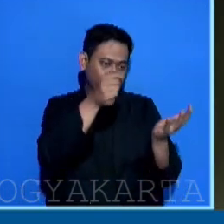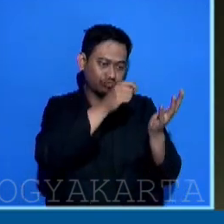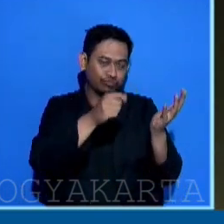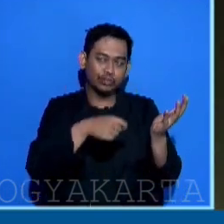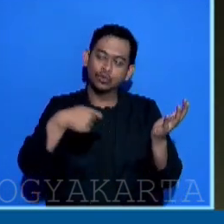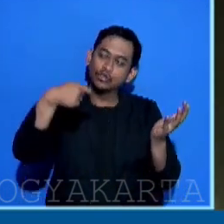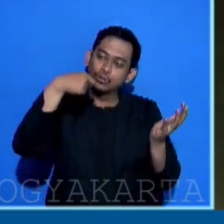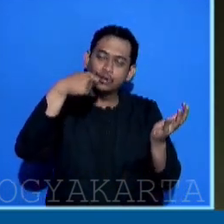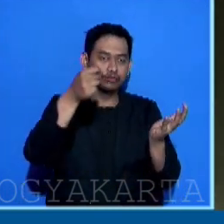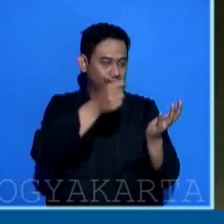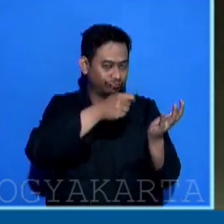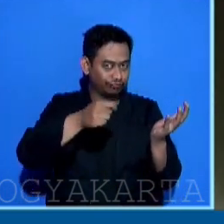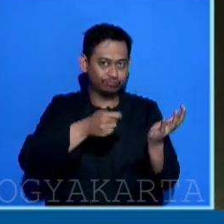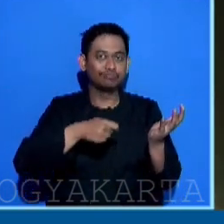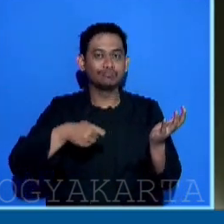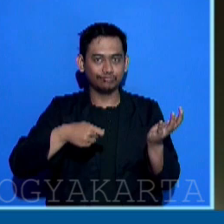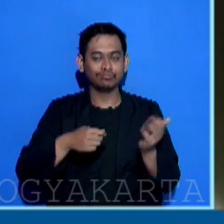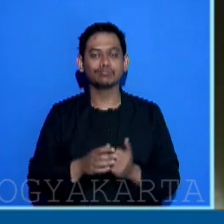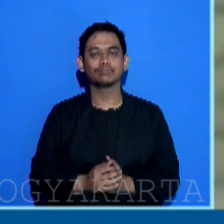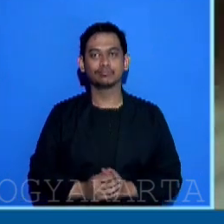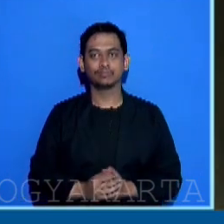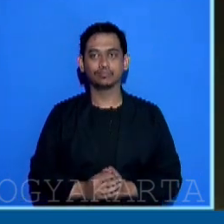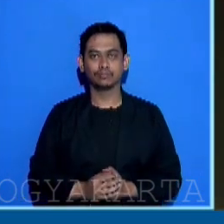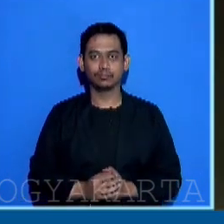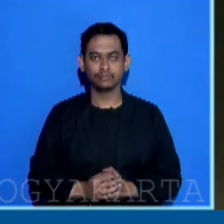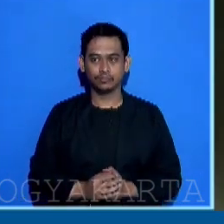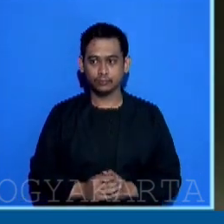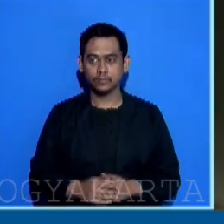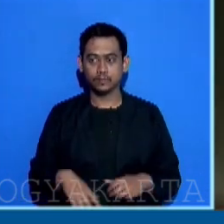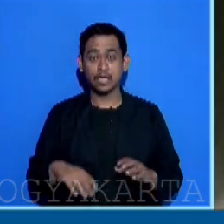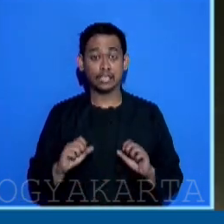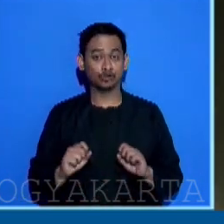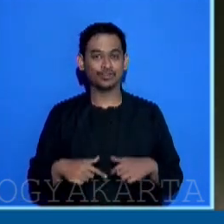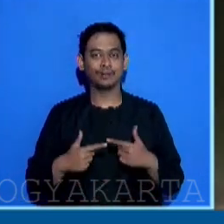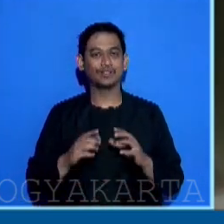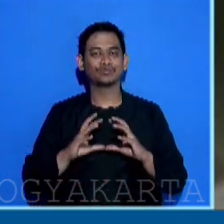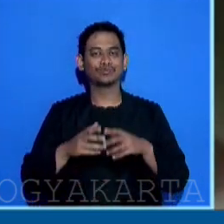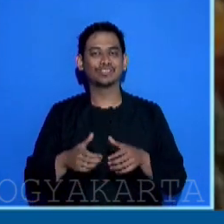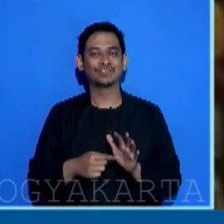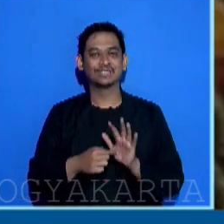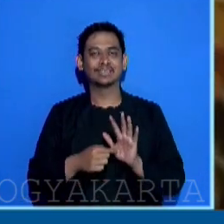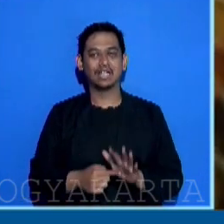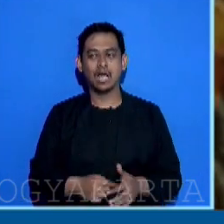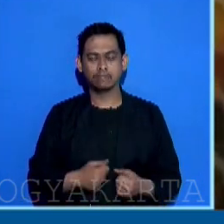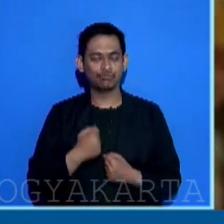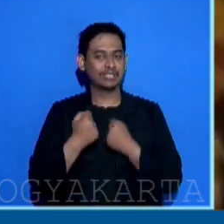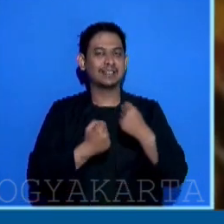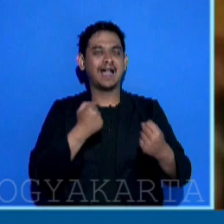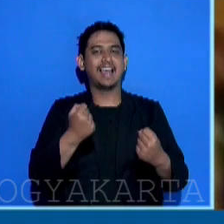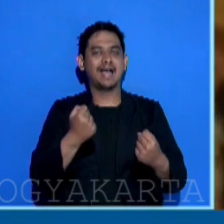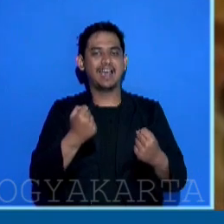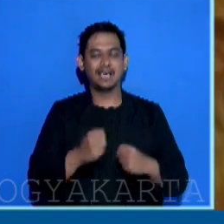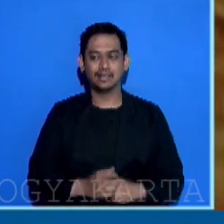malamgaling ingkang sampun Dipar Gesang alam mekatenjakgal perjuangan mekaten ingkang